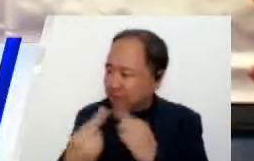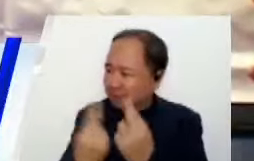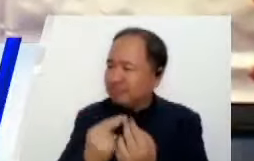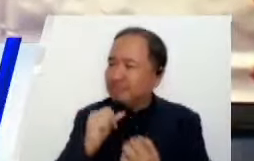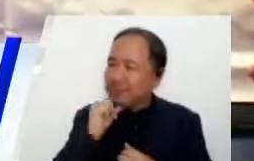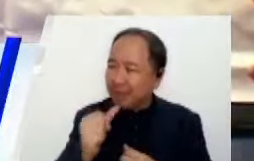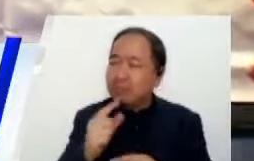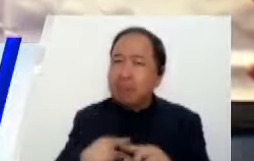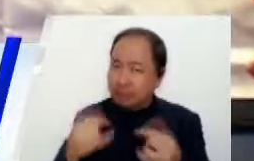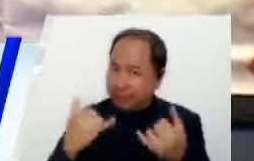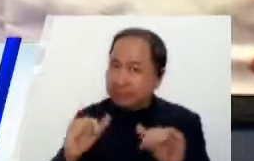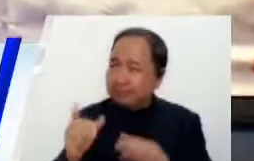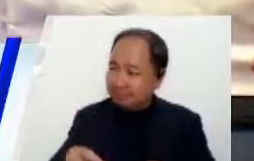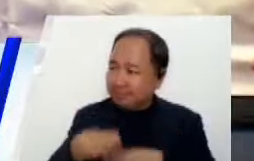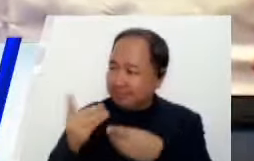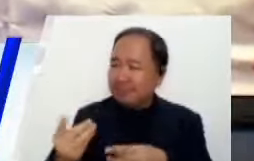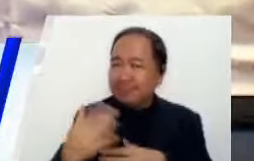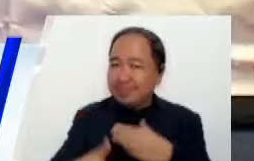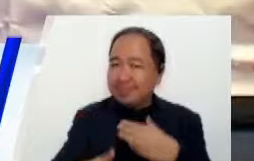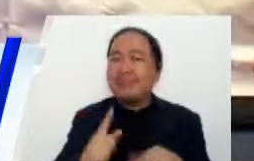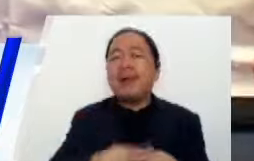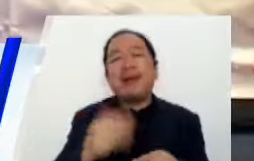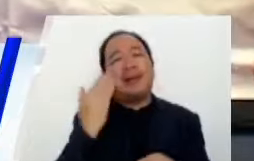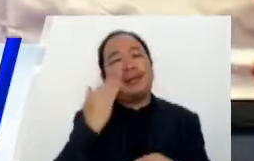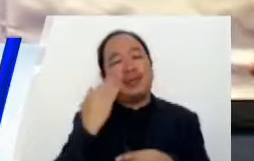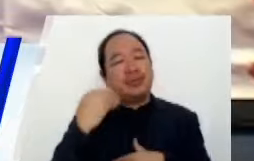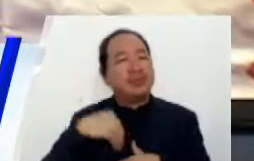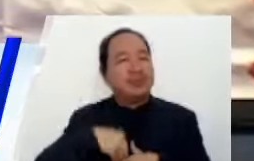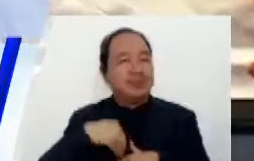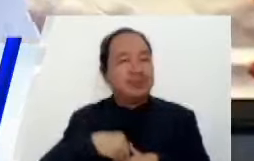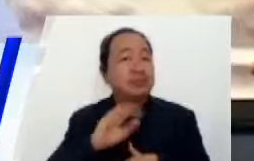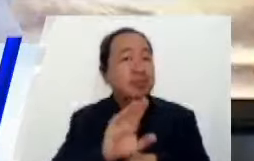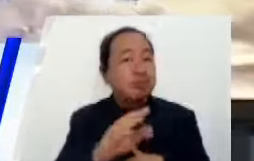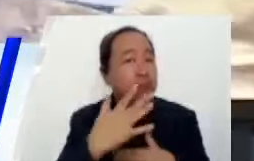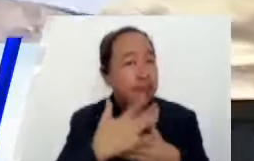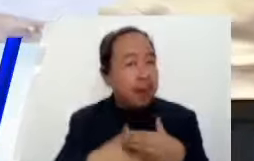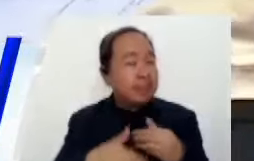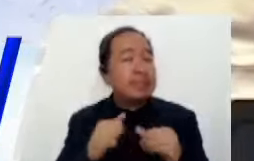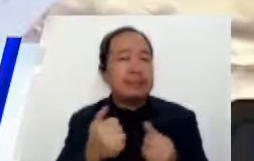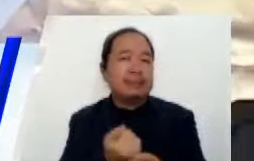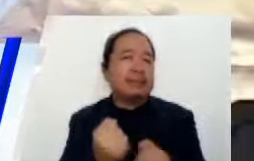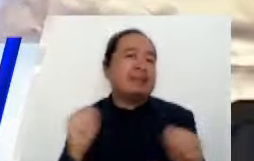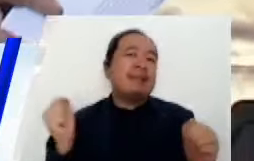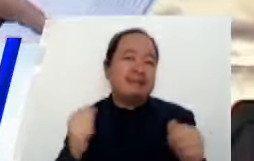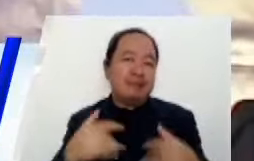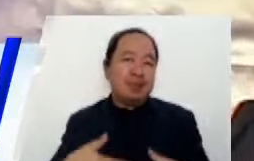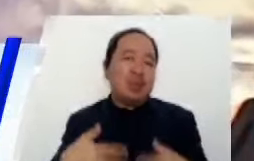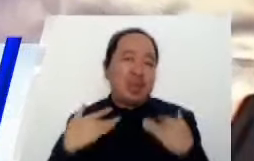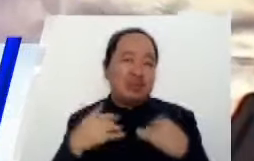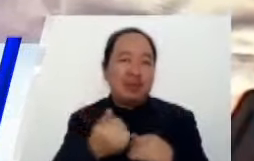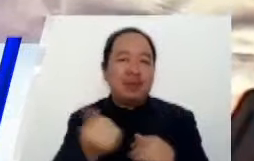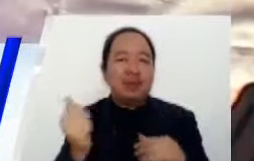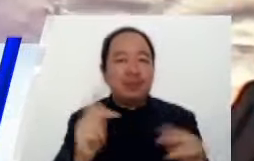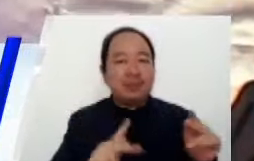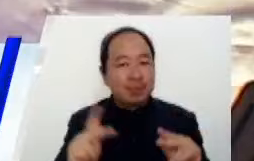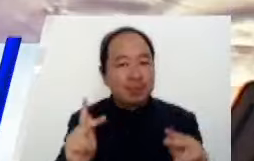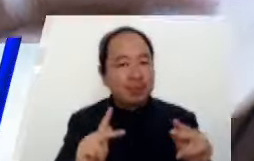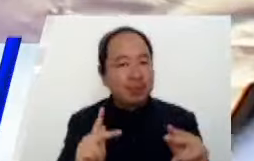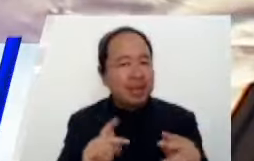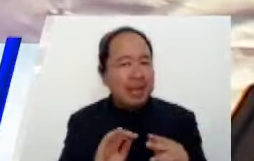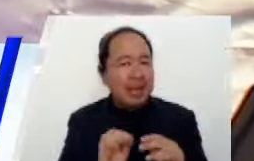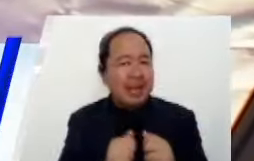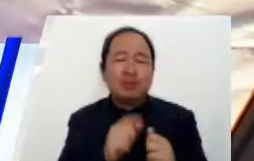na yung dugo mo ay makapagliligtas sa buhay niya. What kind of love? How huge, how